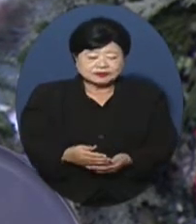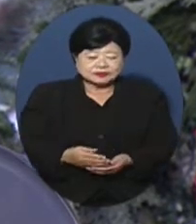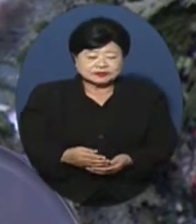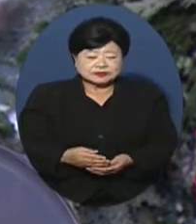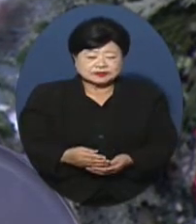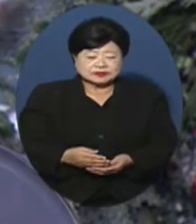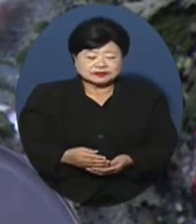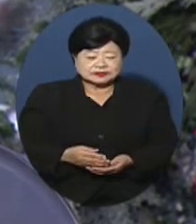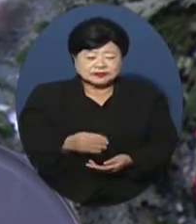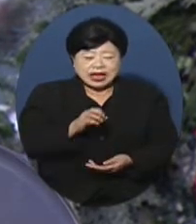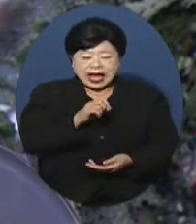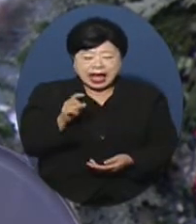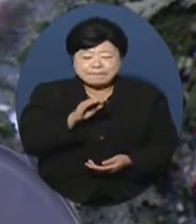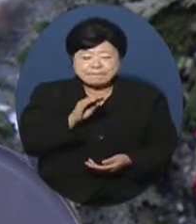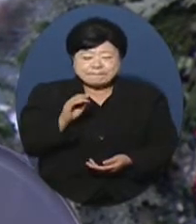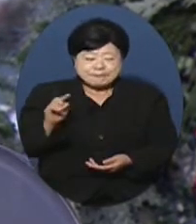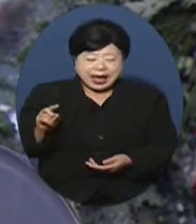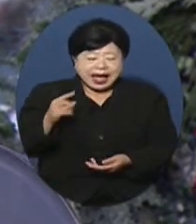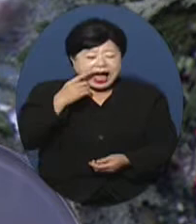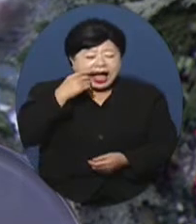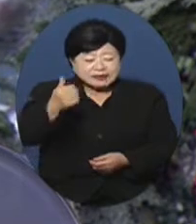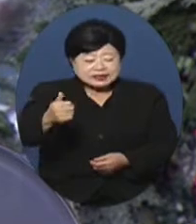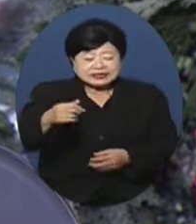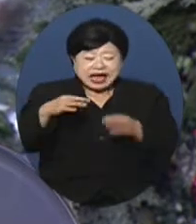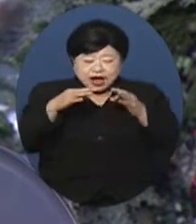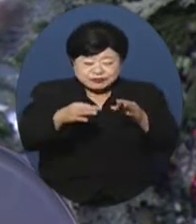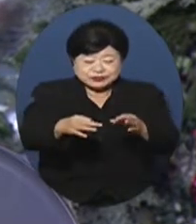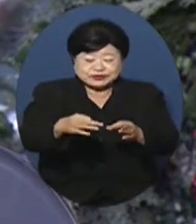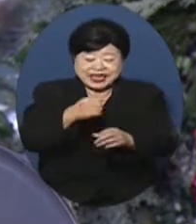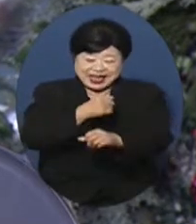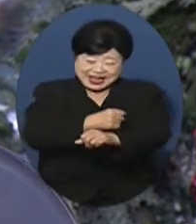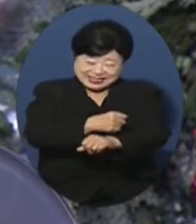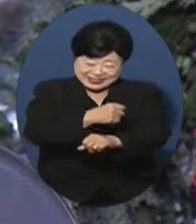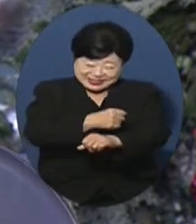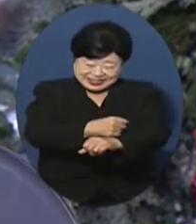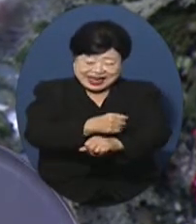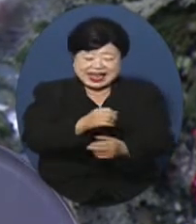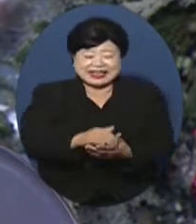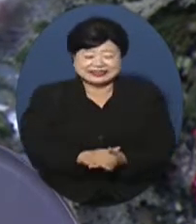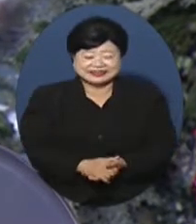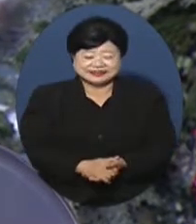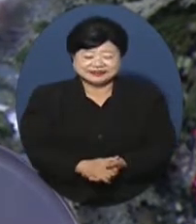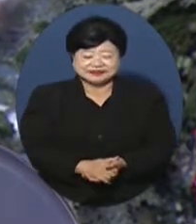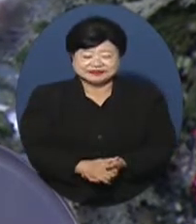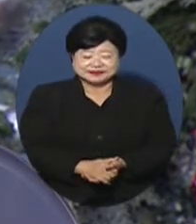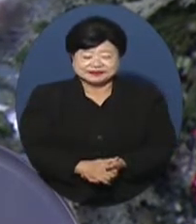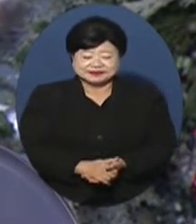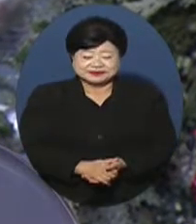사원 돼서 보내서 아빠 아버지라고 그렇게 하셨습니다